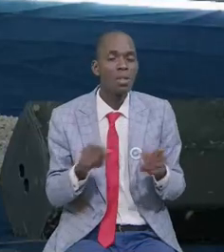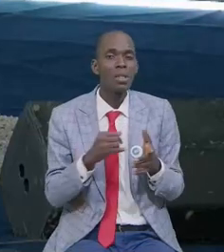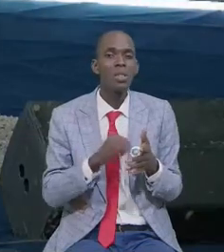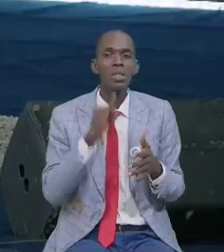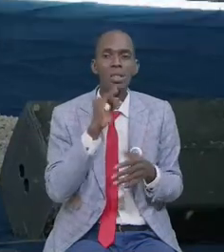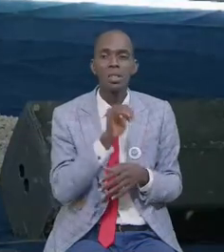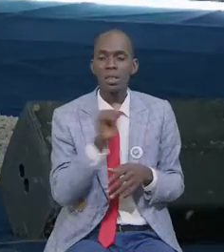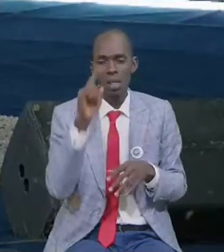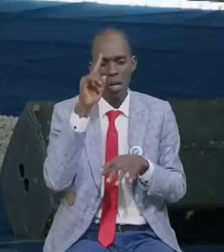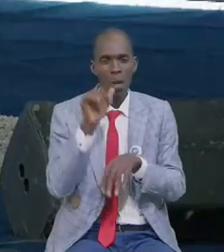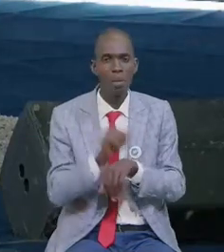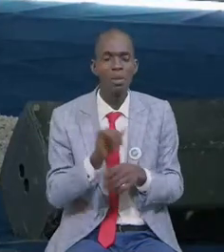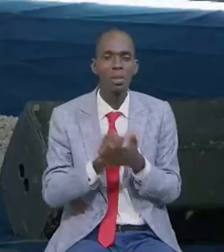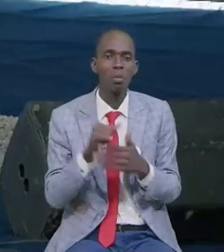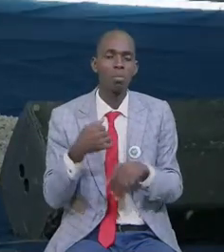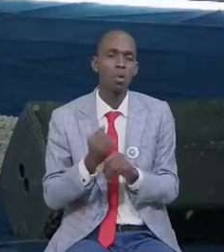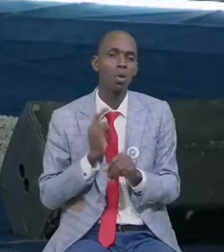L'habitude qui nous appauvrit.